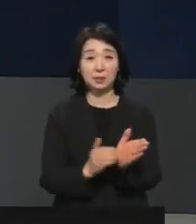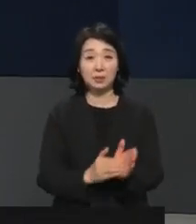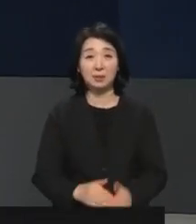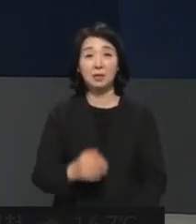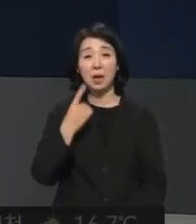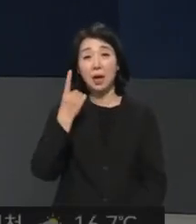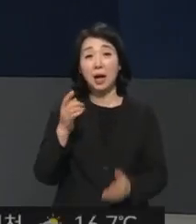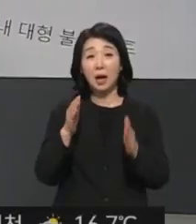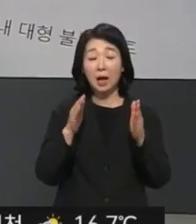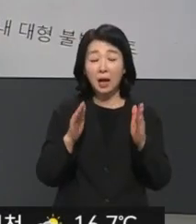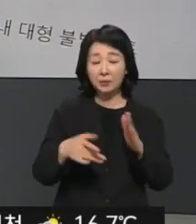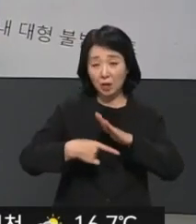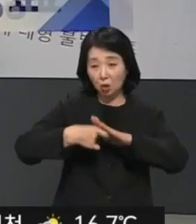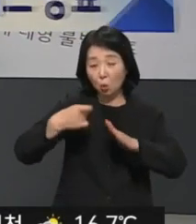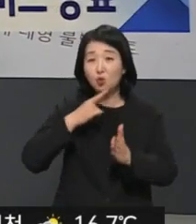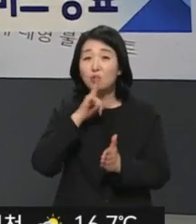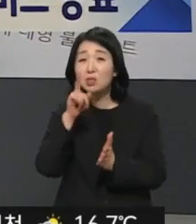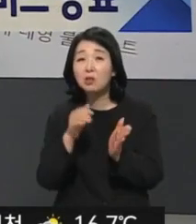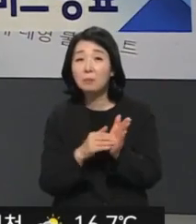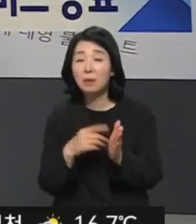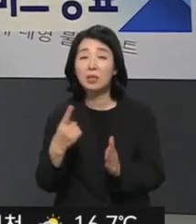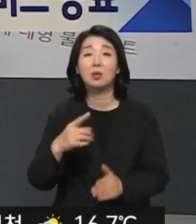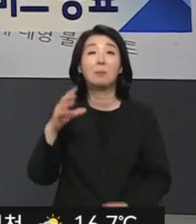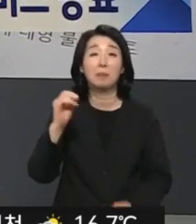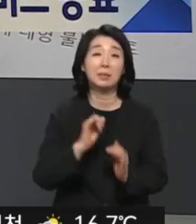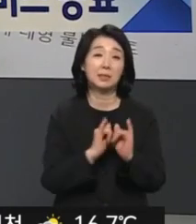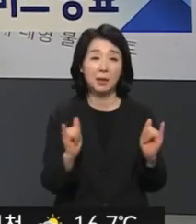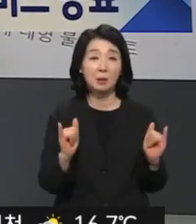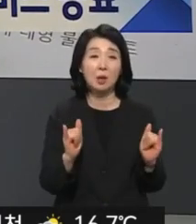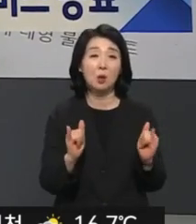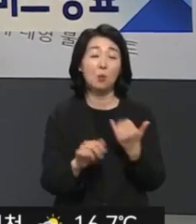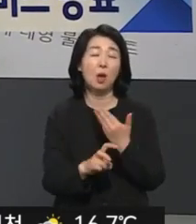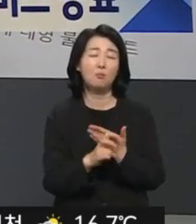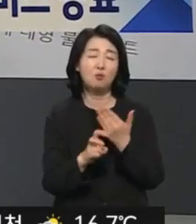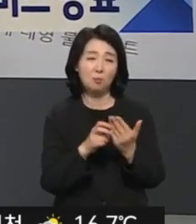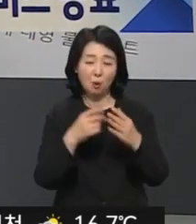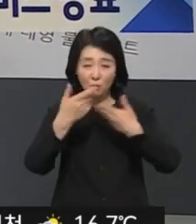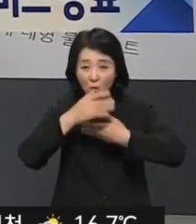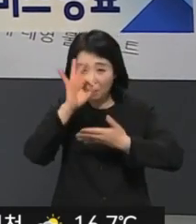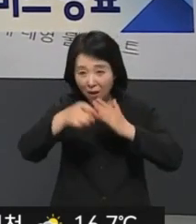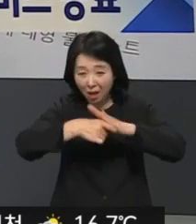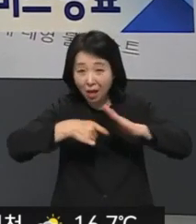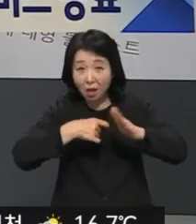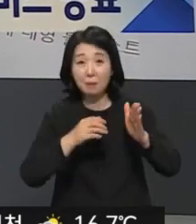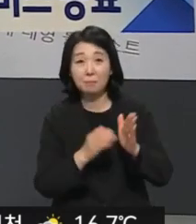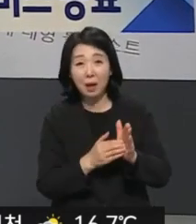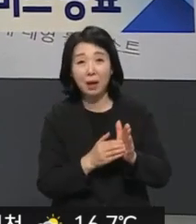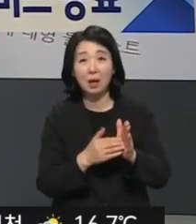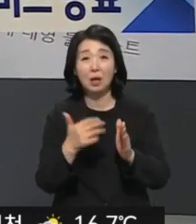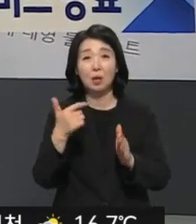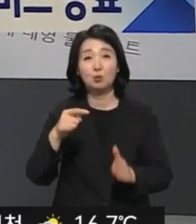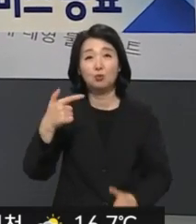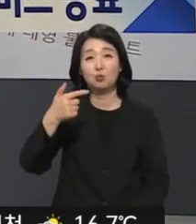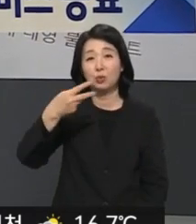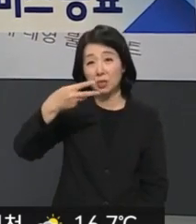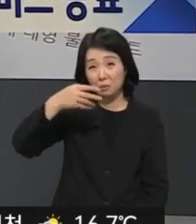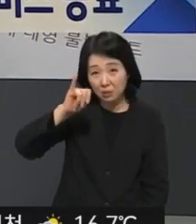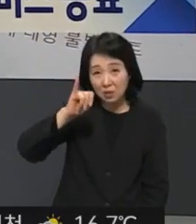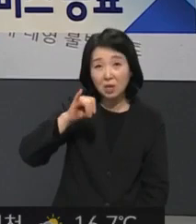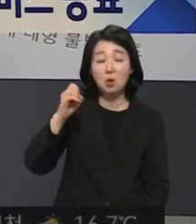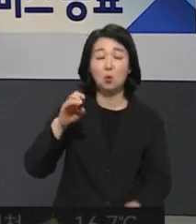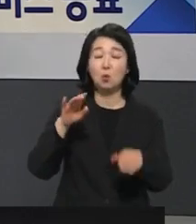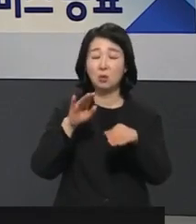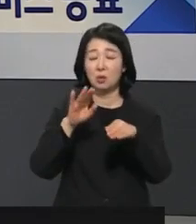종료입니다. 한 달에 도둑 신청만 천만 명에 달하던 불법 스트리밍 서비스 누누TV가 오늘 0시로 서비스를 종료했습니다.